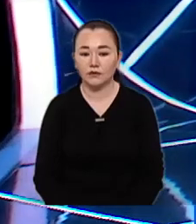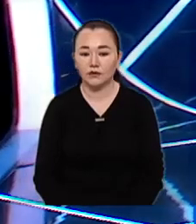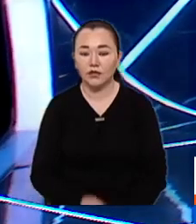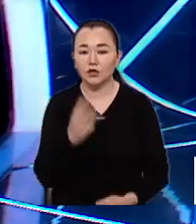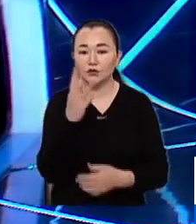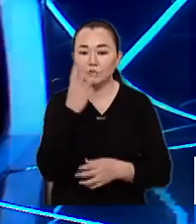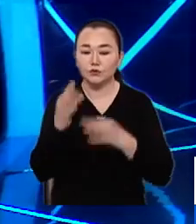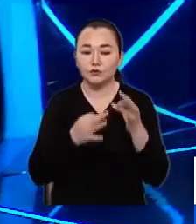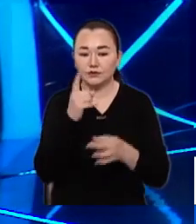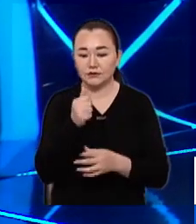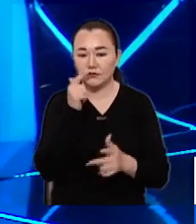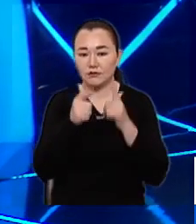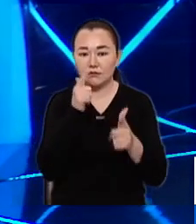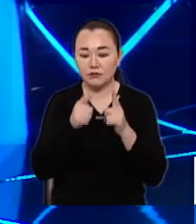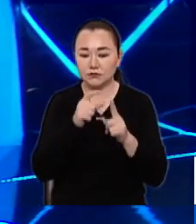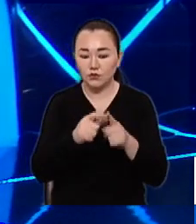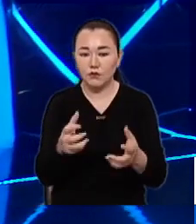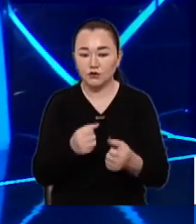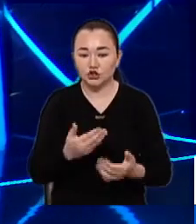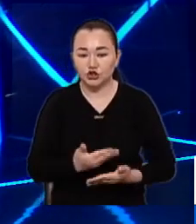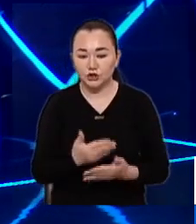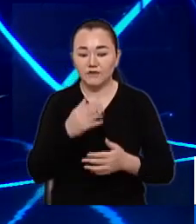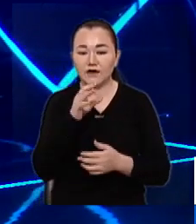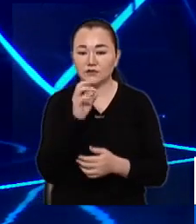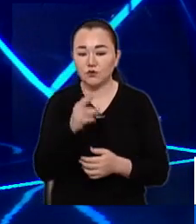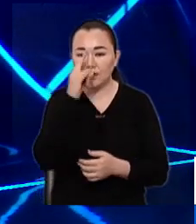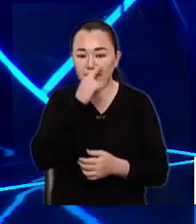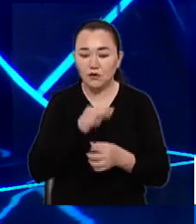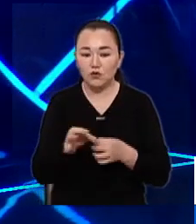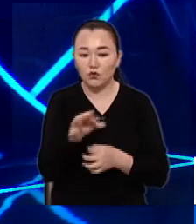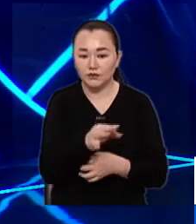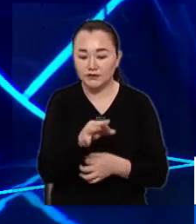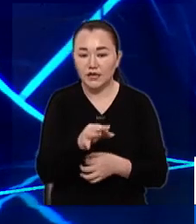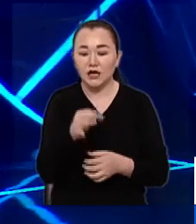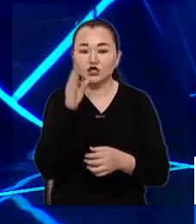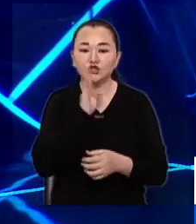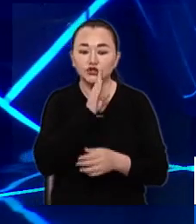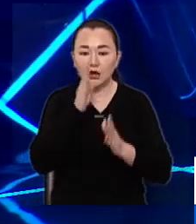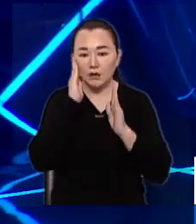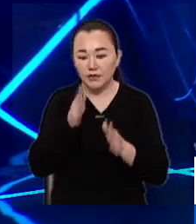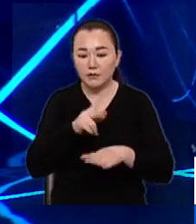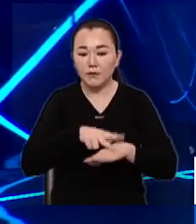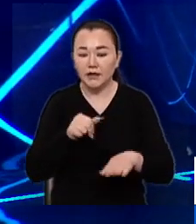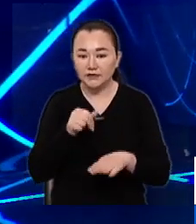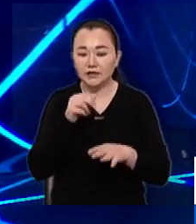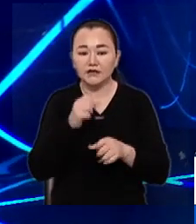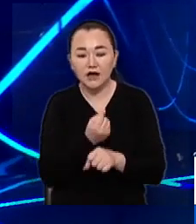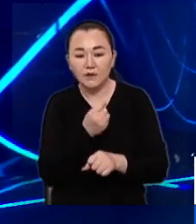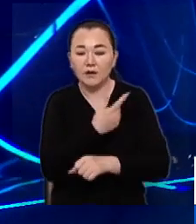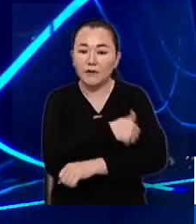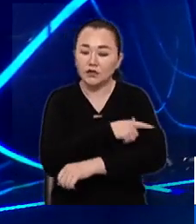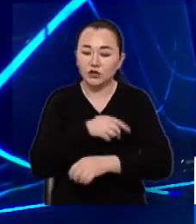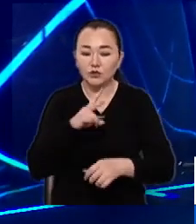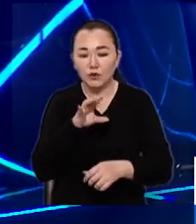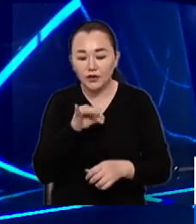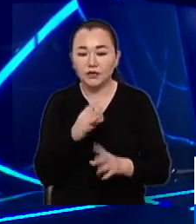трое суток за нецензурную брань получила жительница восточно-казахстанской области женщина обратилась в больницу с травмой ноги но когда